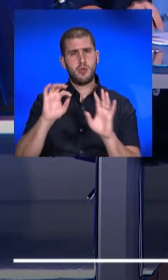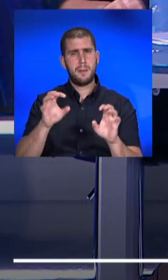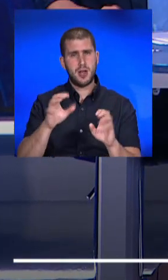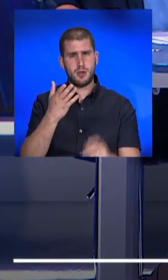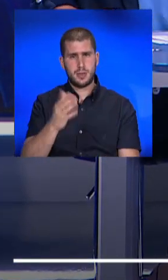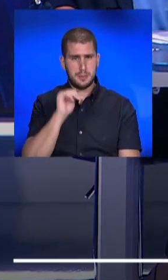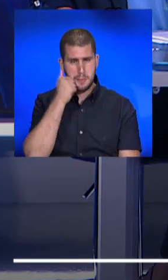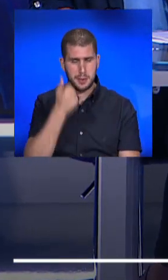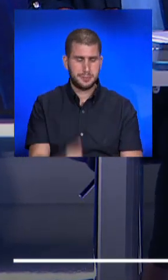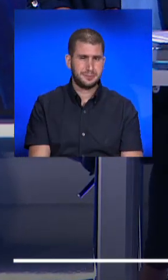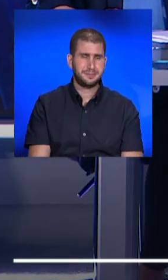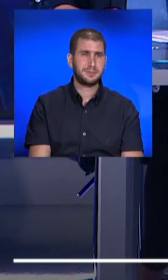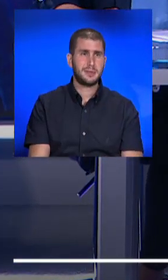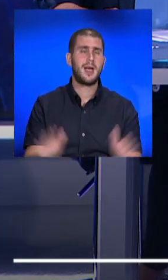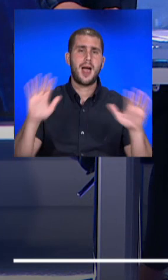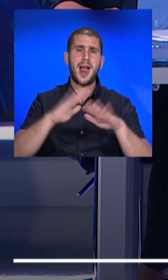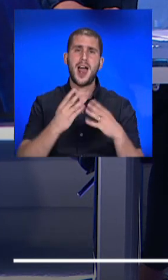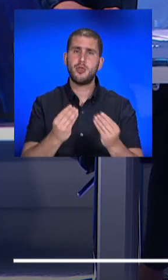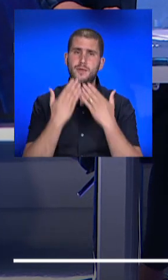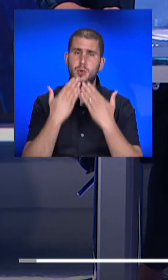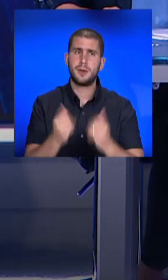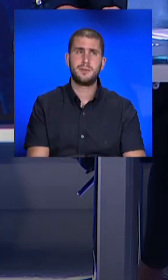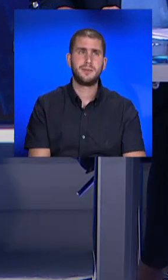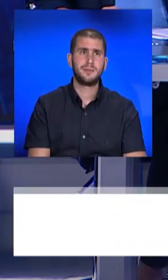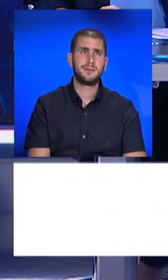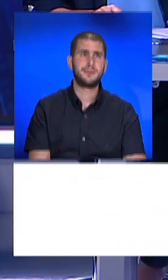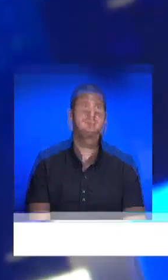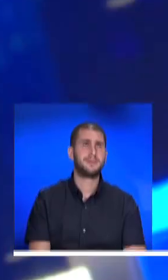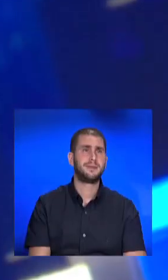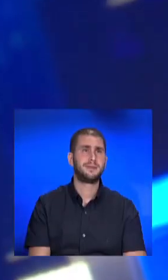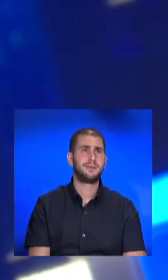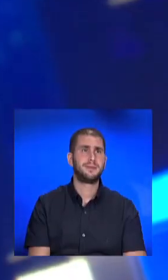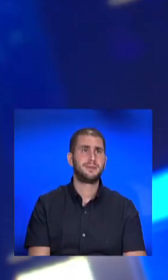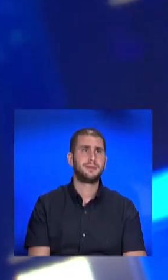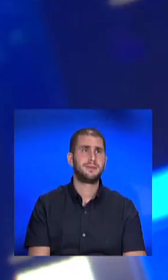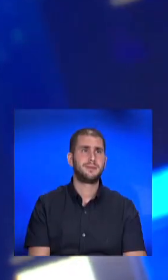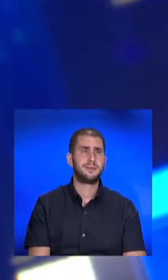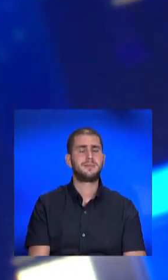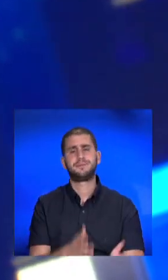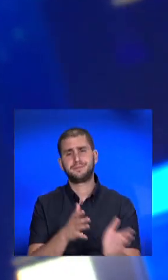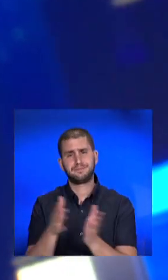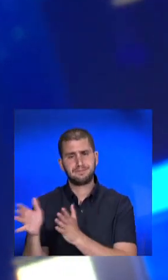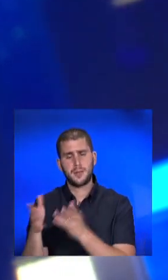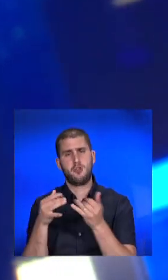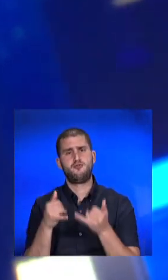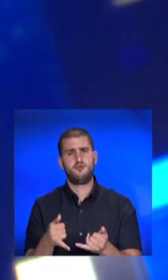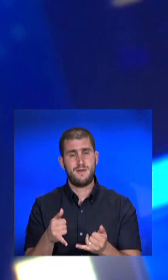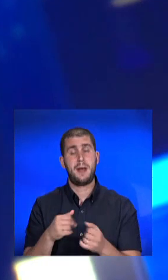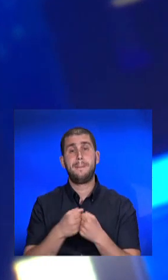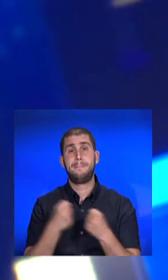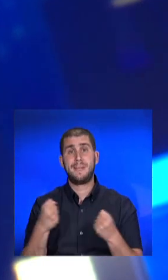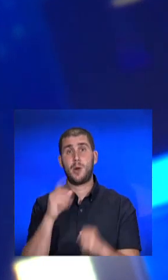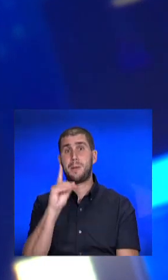בבוקר. לילה טוב, תודה. לילה טוב, רומי, תודה. עניין אחר עכשיו, המתיחות